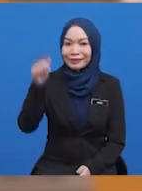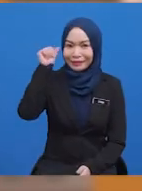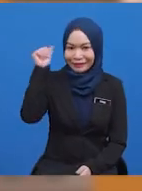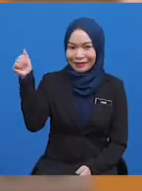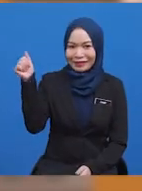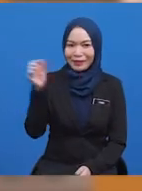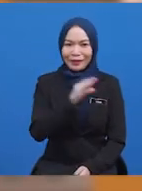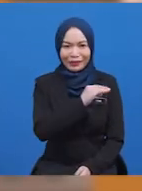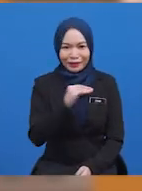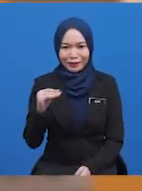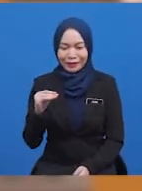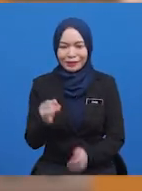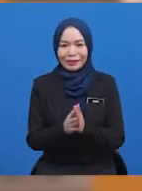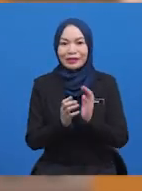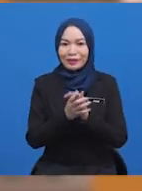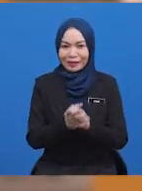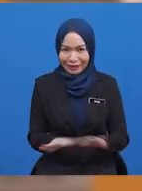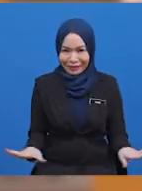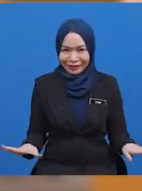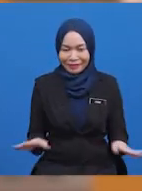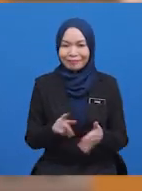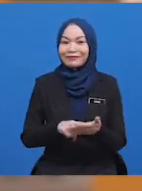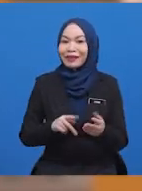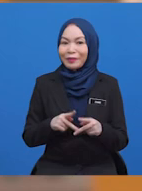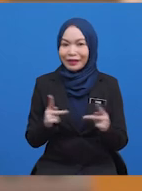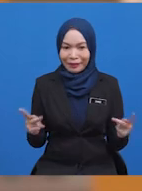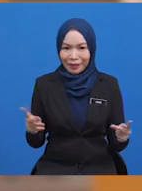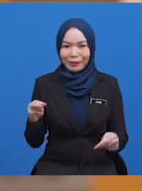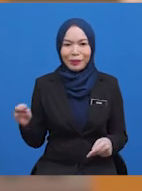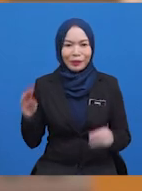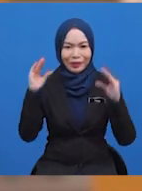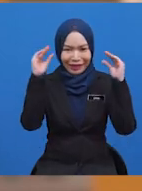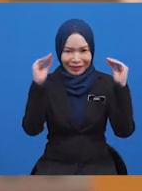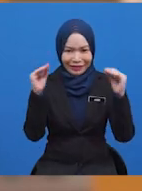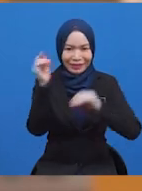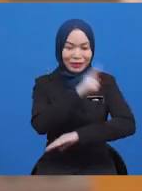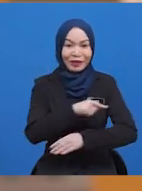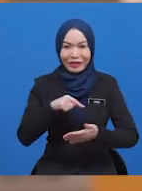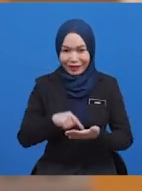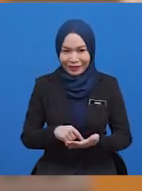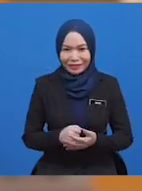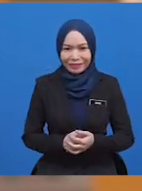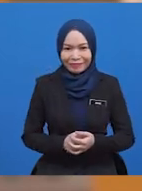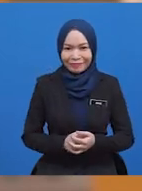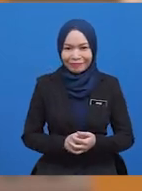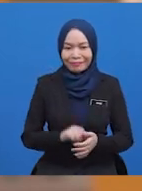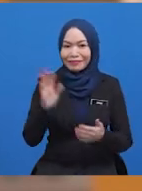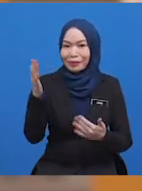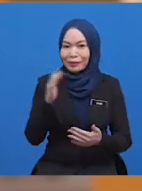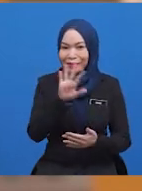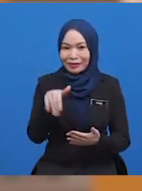assalamualaikum dan salam sejahtera Apa kabar murid-murid cek gu pada hari ini semoga